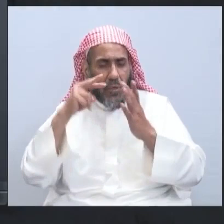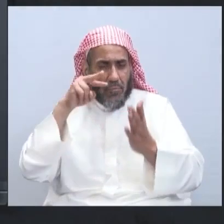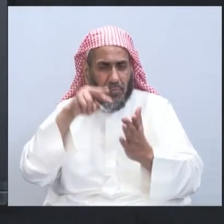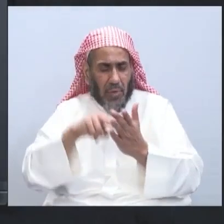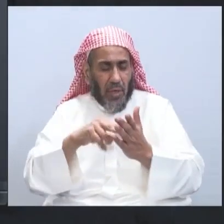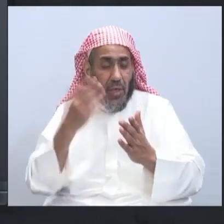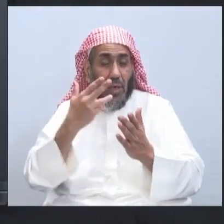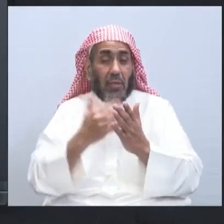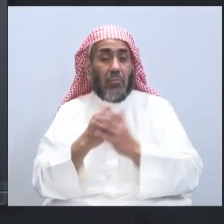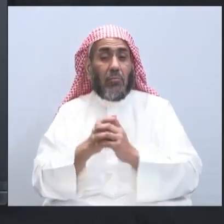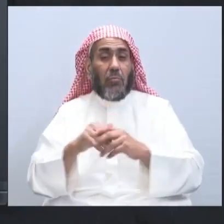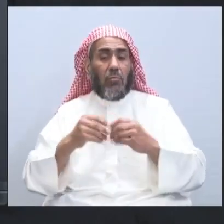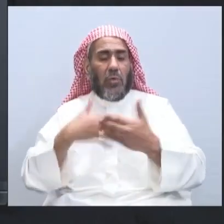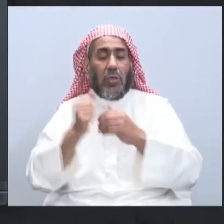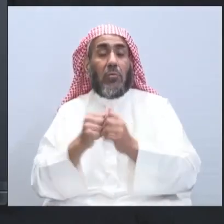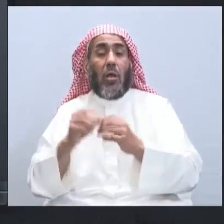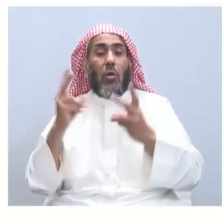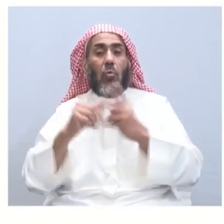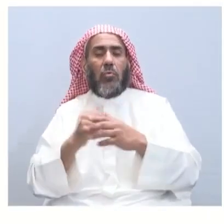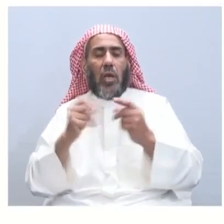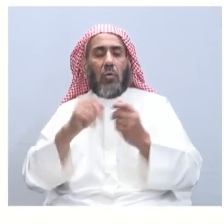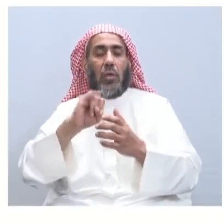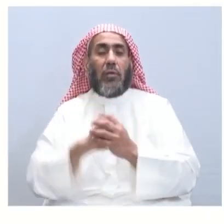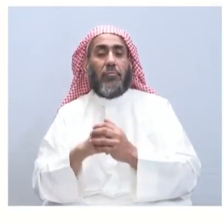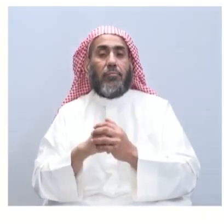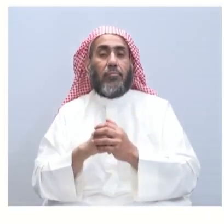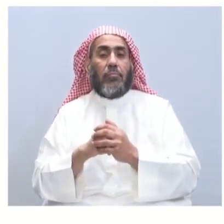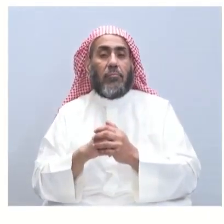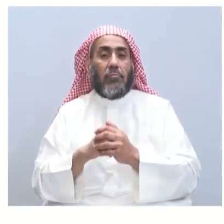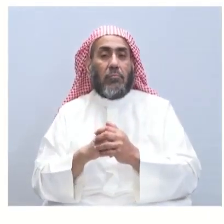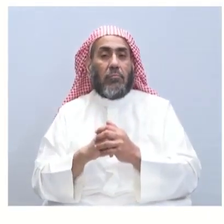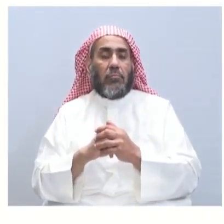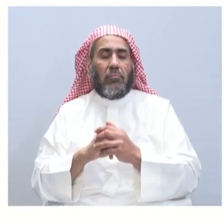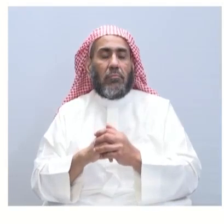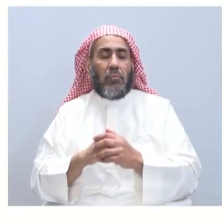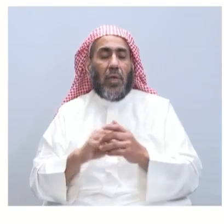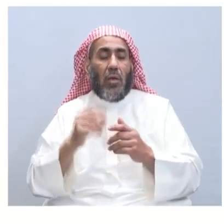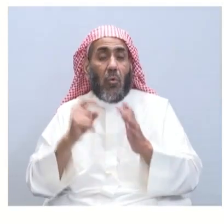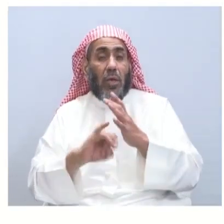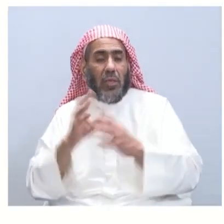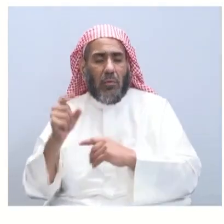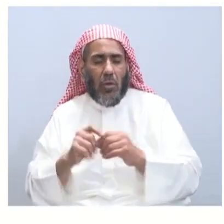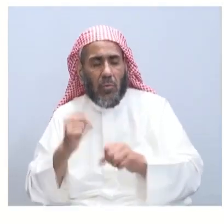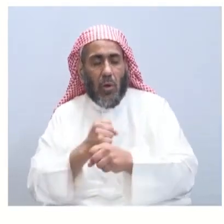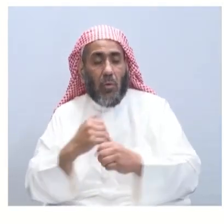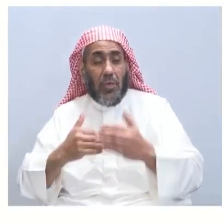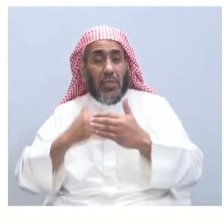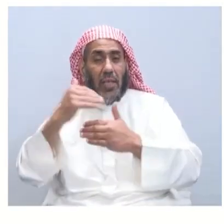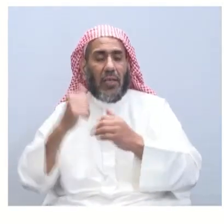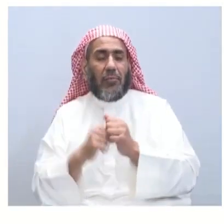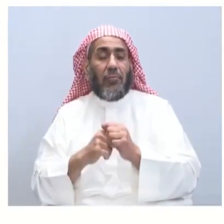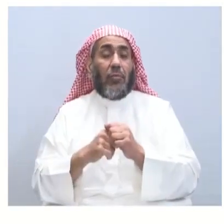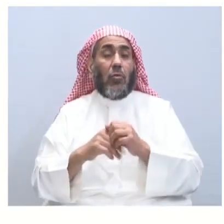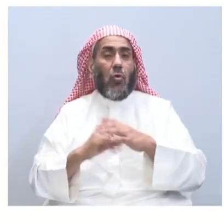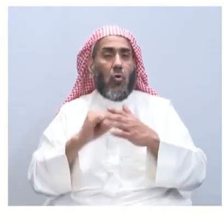على قراءاتهم او على نتاجهم في المجلات وغير ذلك النوادي الادبيه وايضا هذه من عوامل الادهار ذلك في هذا